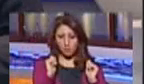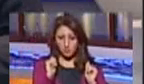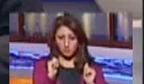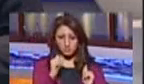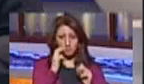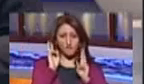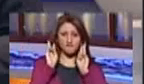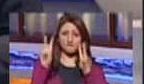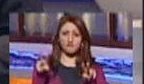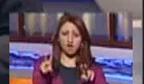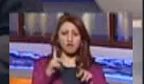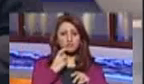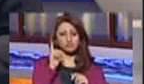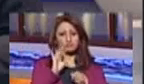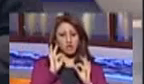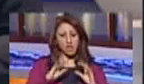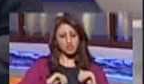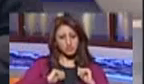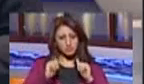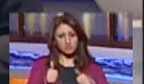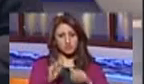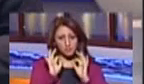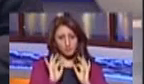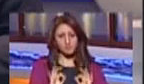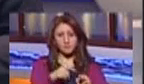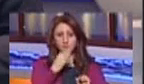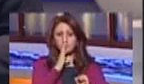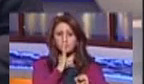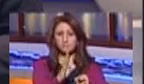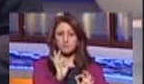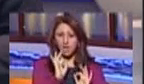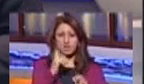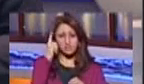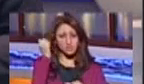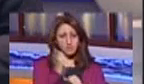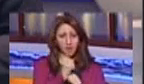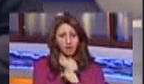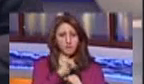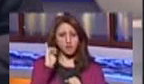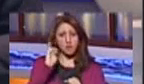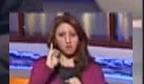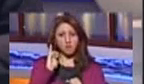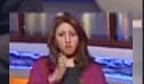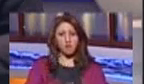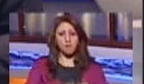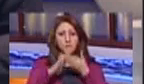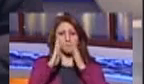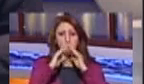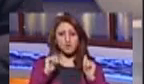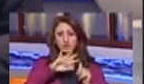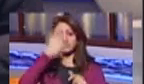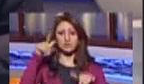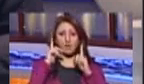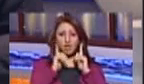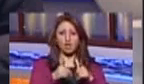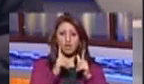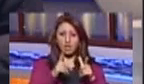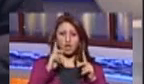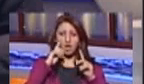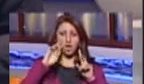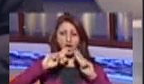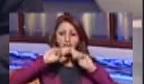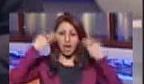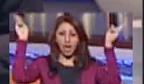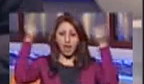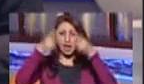واقفين بيتفرجوا وما بيتحركوش خطوة جادة ومخلصة لوقف هذا العار. العار اللي شافه العالم كله بيتفرج